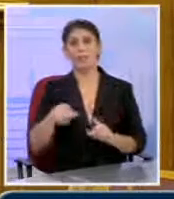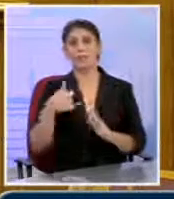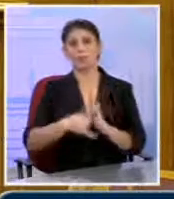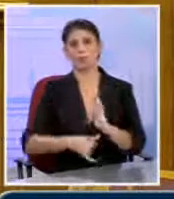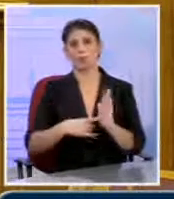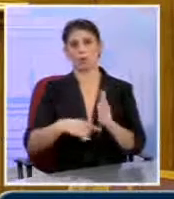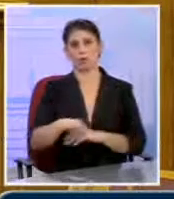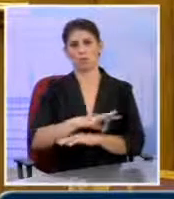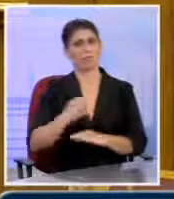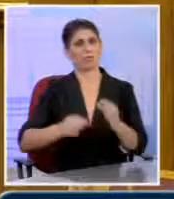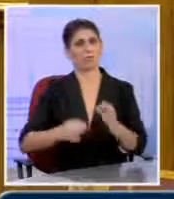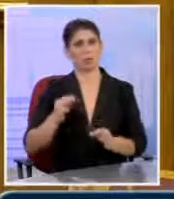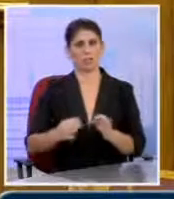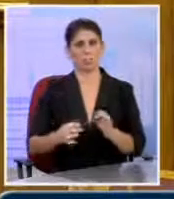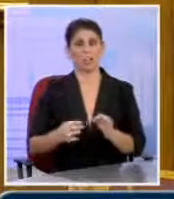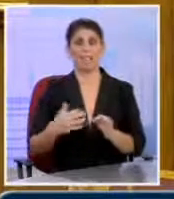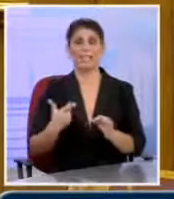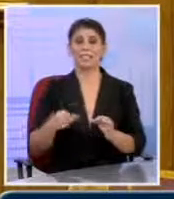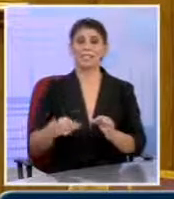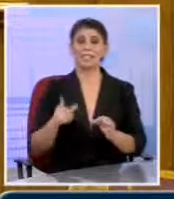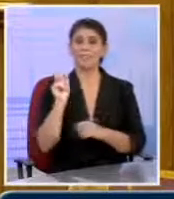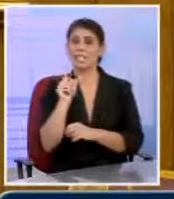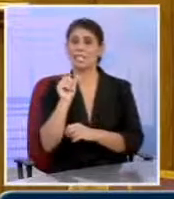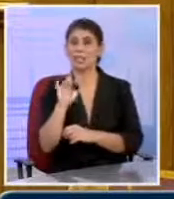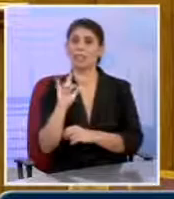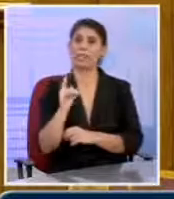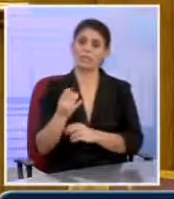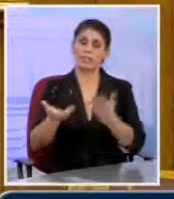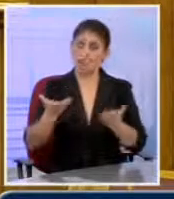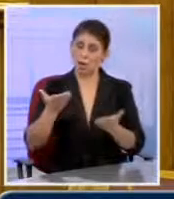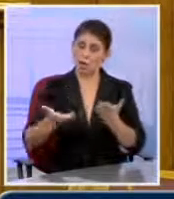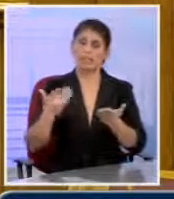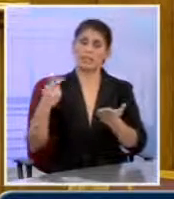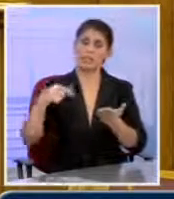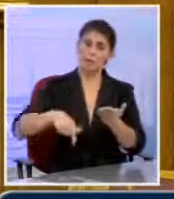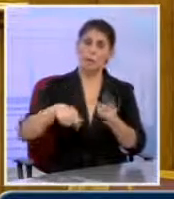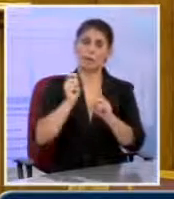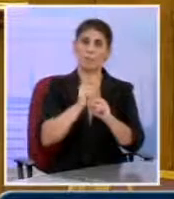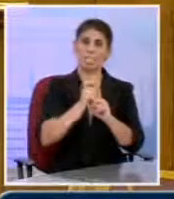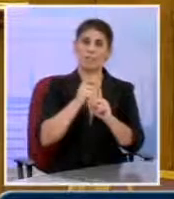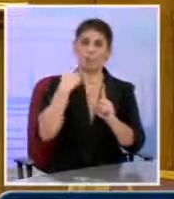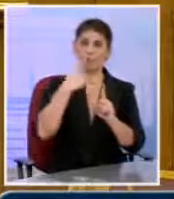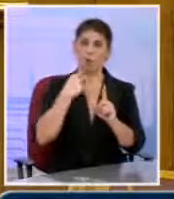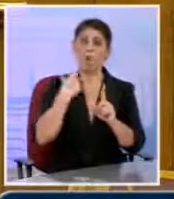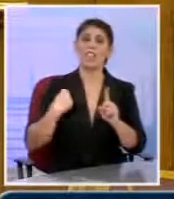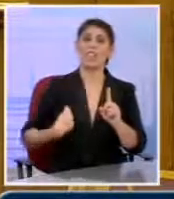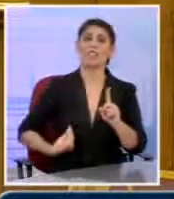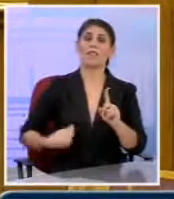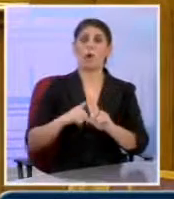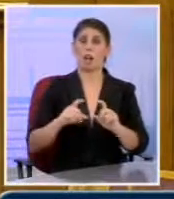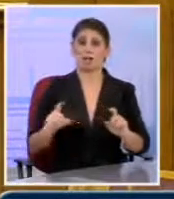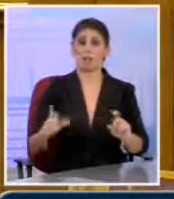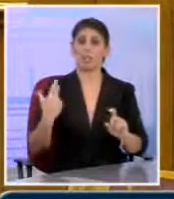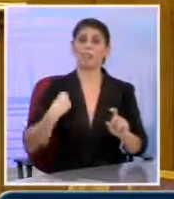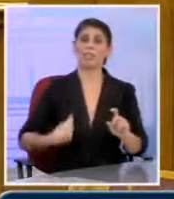του νομοσχεδίου που συζητούμε. Γιατί οι συχνότητες, είτε στην αναλογική είτε στη σημερινή ψηφιακή τους μορφή, είναι δημόσιο αγαθό,